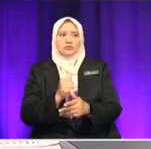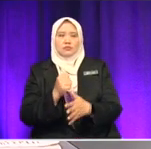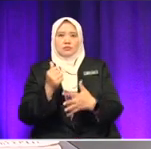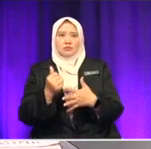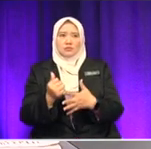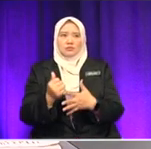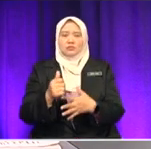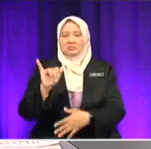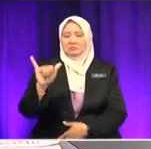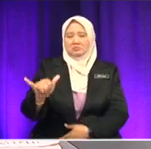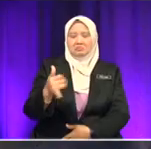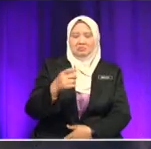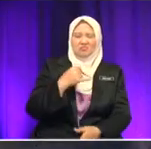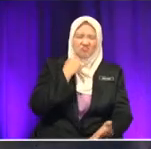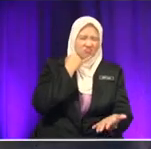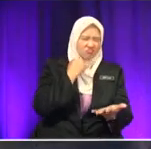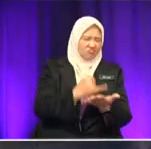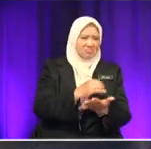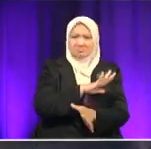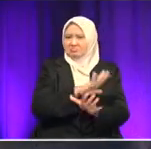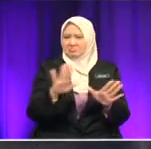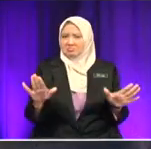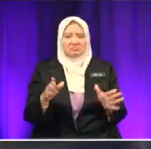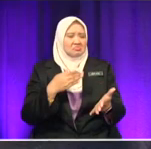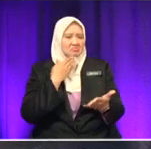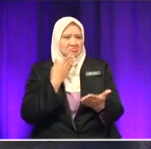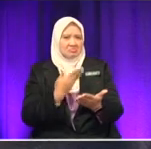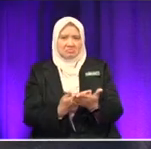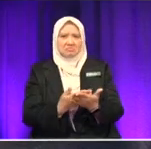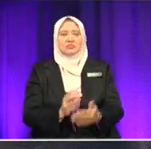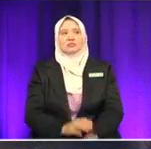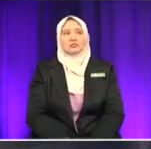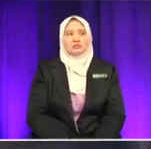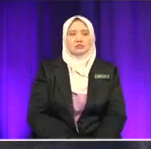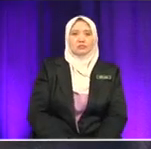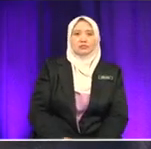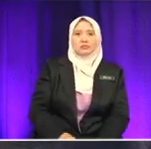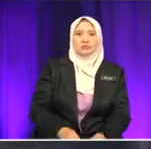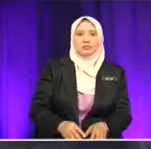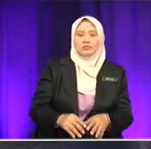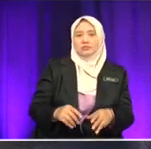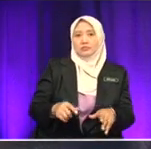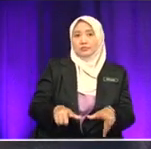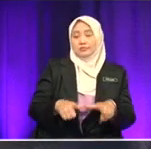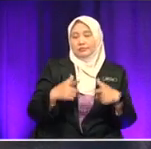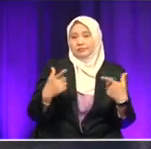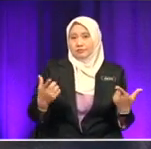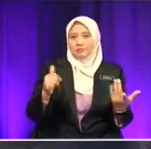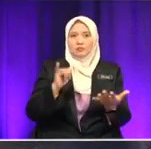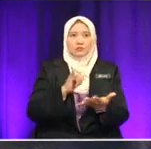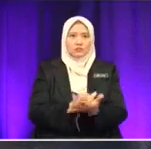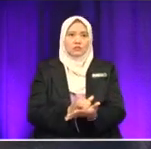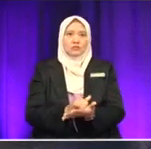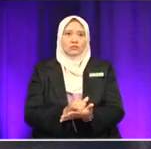orang kata tak baik. Tapi betul ke ada faedah juga? Okey, Irfan, sebenarnya mikroorganisma selain daripada yang Irfan cakap tadi itu yang tidak